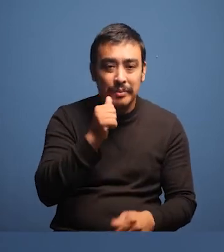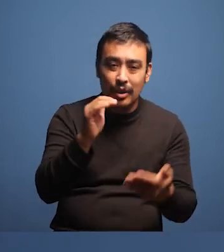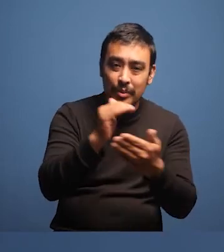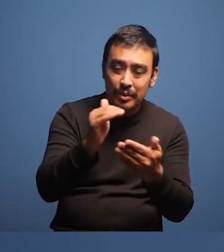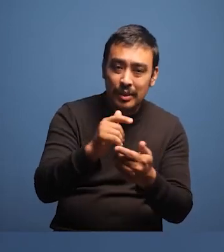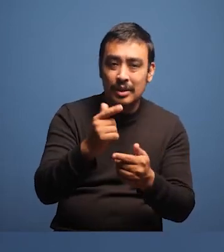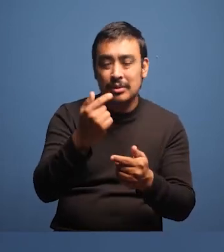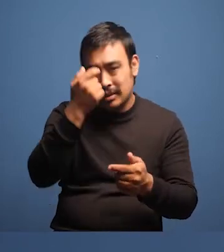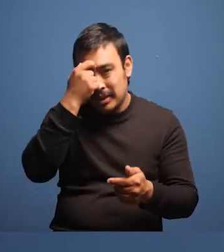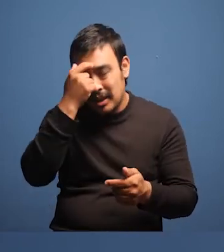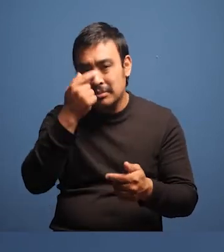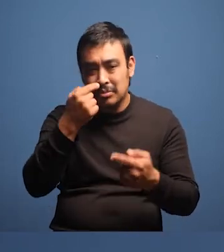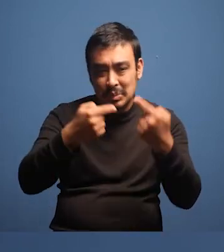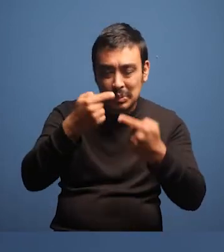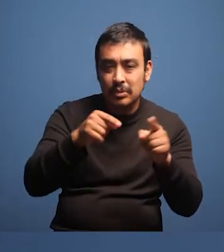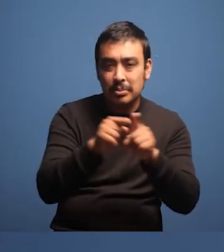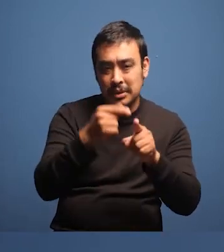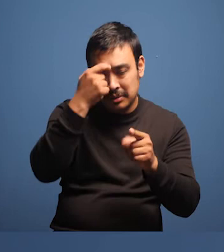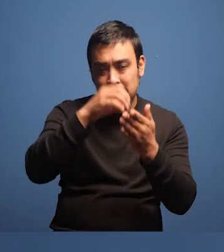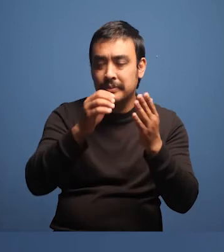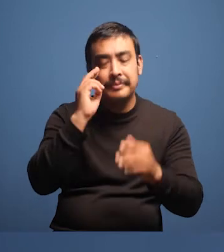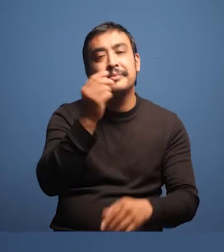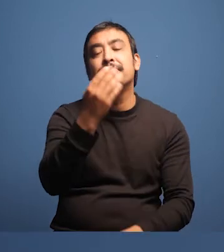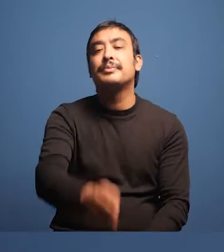कन्फ्लिक्ट भइरहेको छ त्यो कन्फ्लिक्टलाई पनि सुल्झाउन चाहिँ सजिलो हुन्छ।